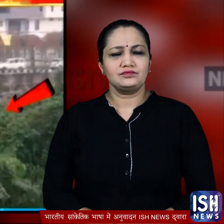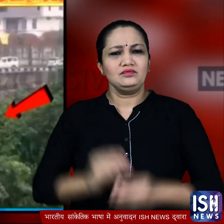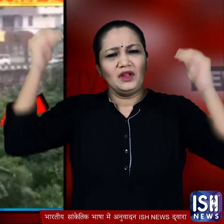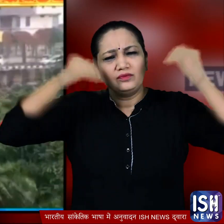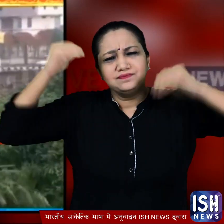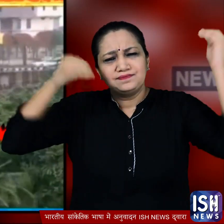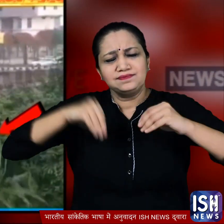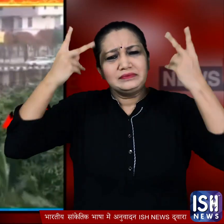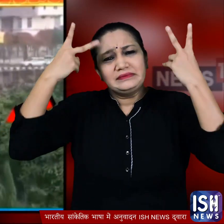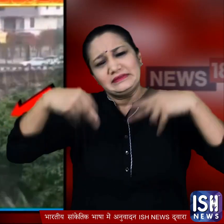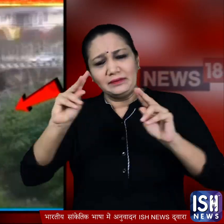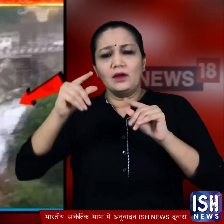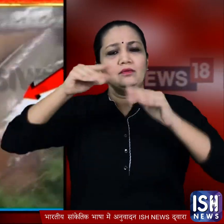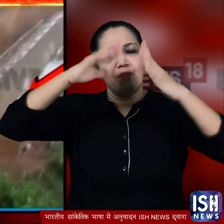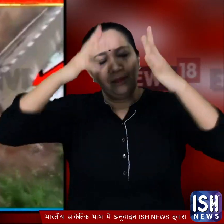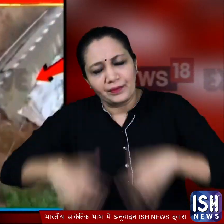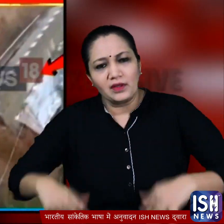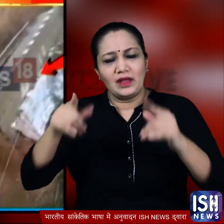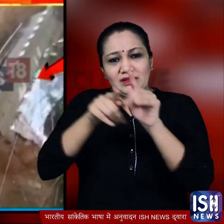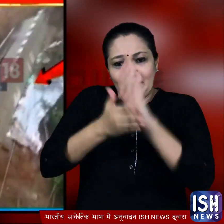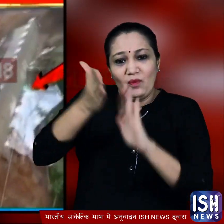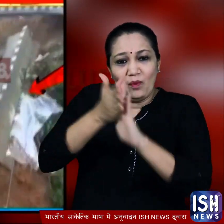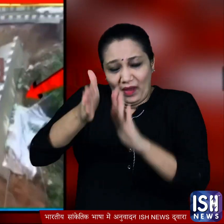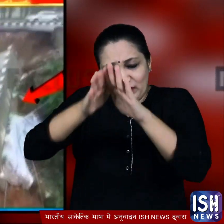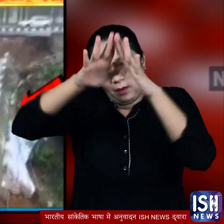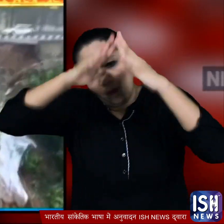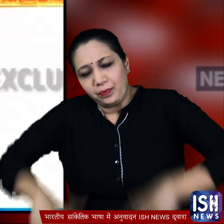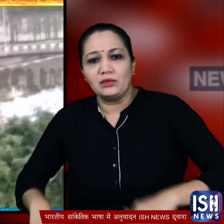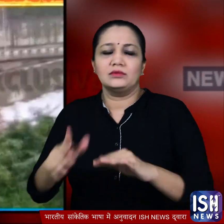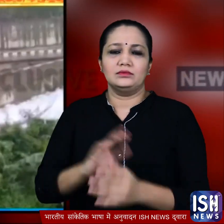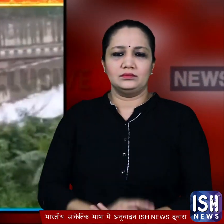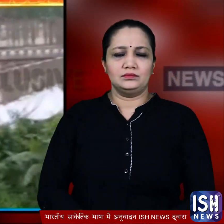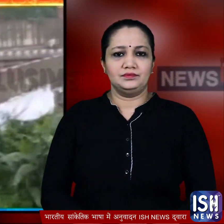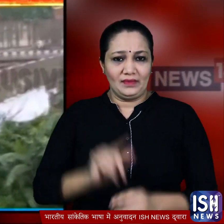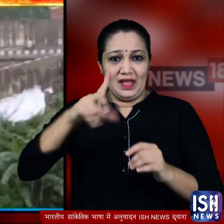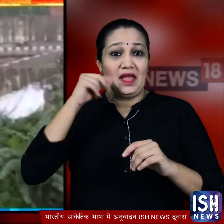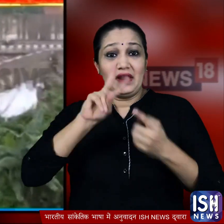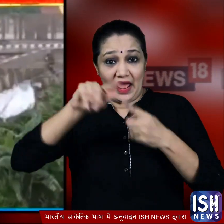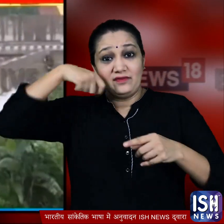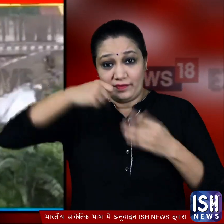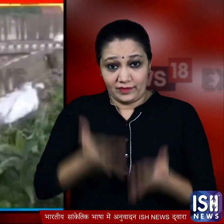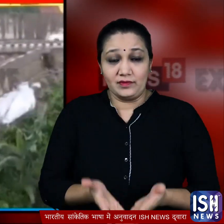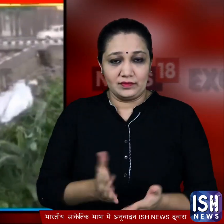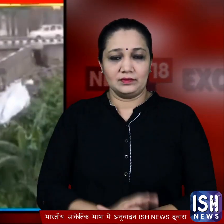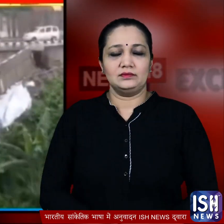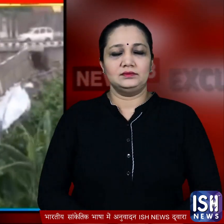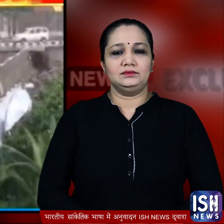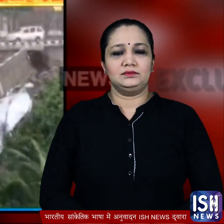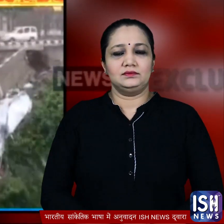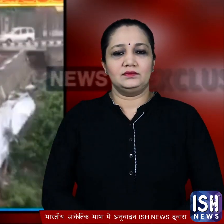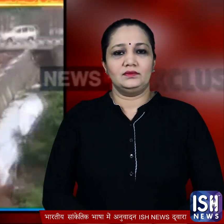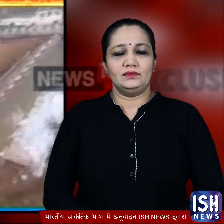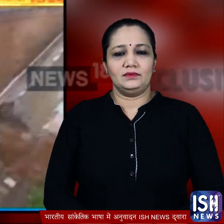तेज बारिश को नहीं झेल पाया और सड़क के किनारे बनी दीवार के साथ ढह गया। लाइव है ये, लाइव।